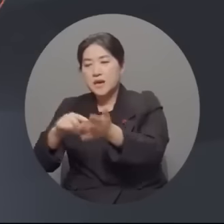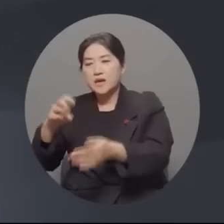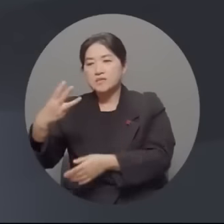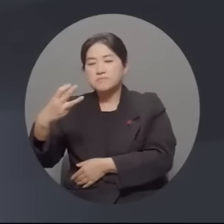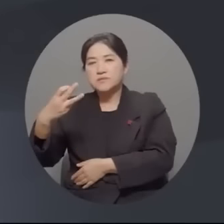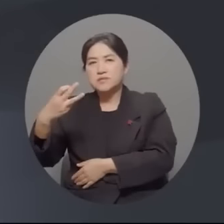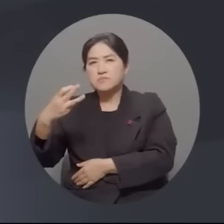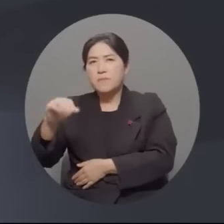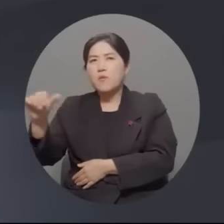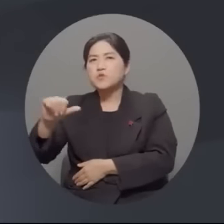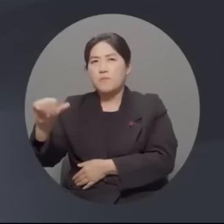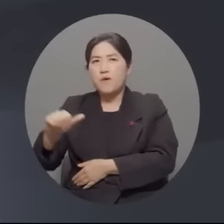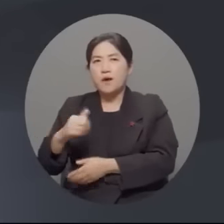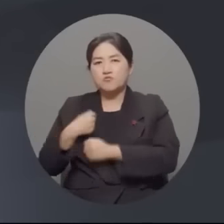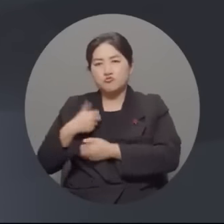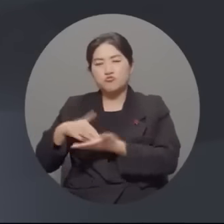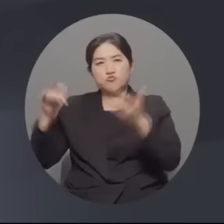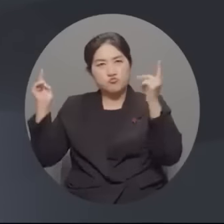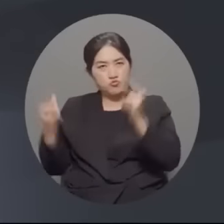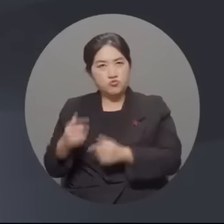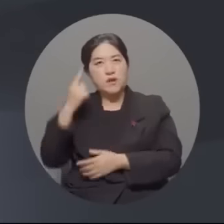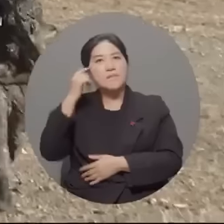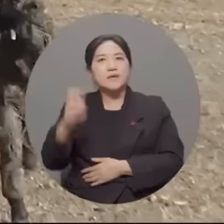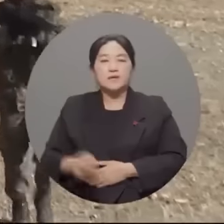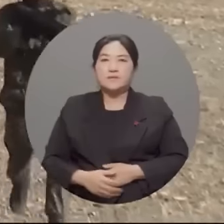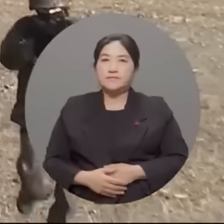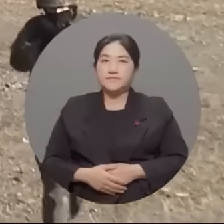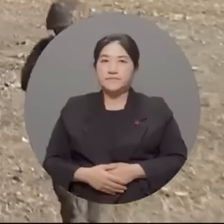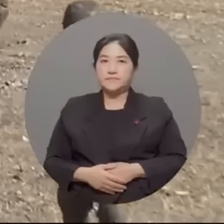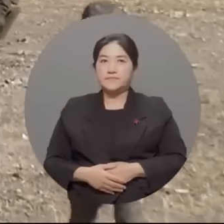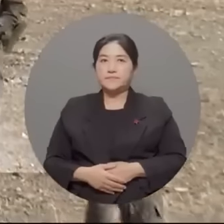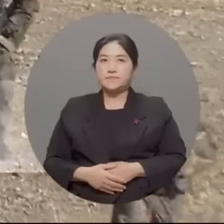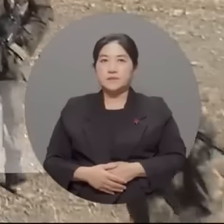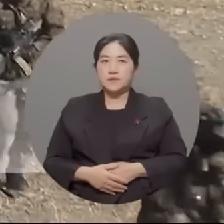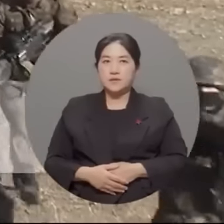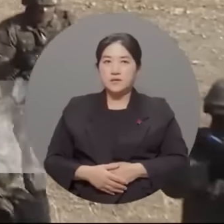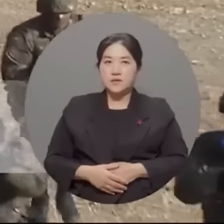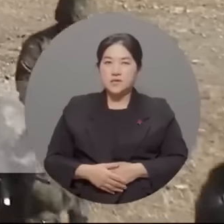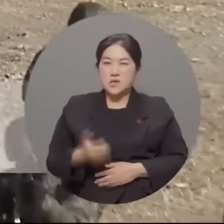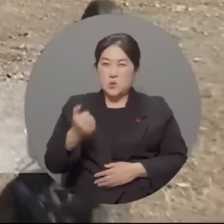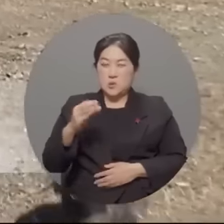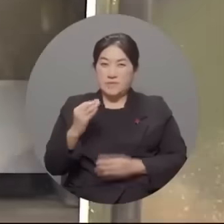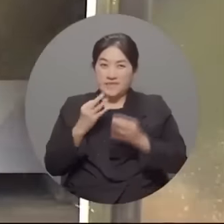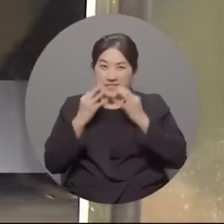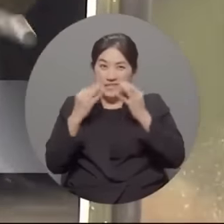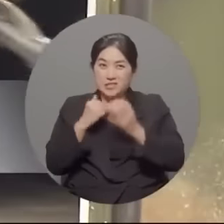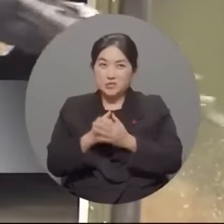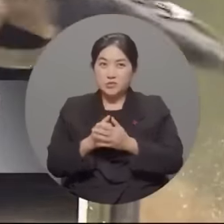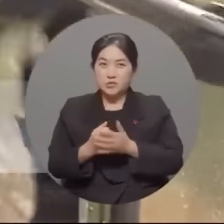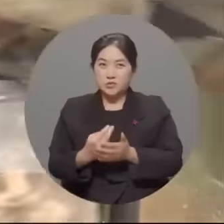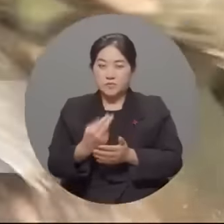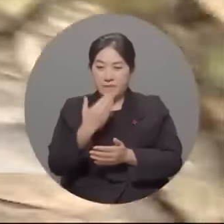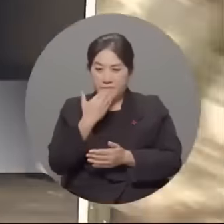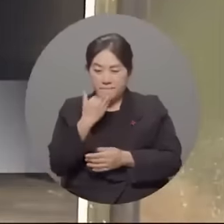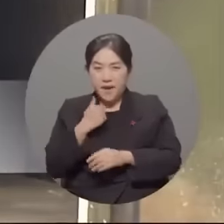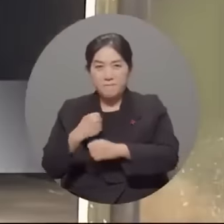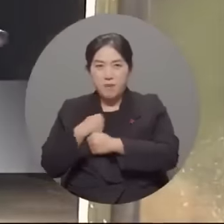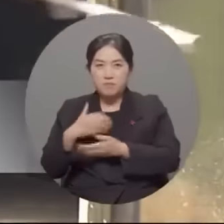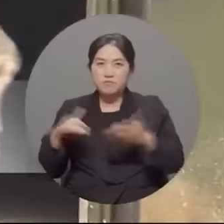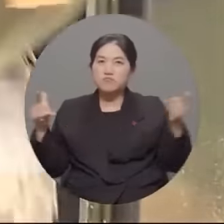5천 명 수준까지 떨어질 것으로 예측됩니다. 50만 명을 턱걸이하고 있는 상비병력 정원도